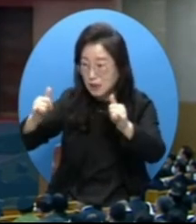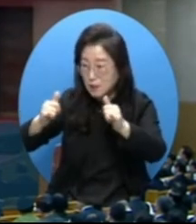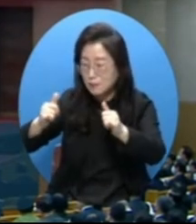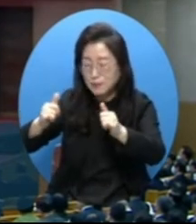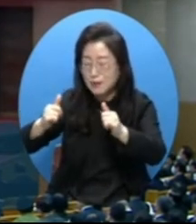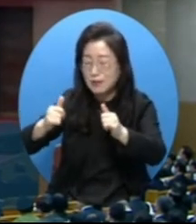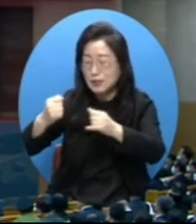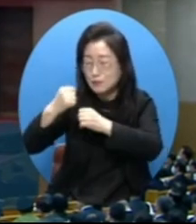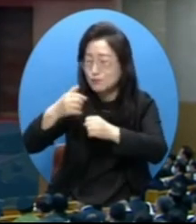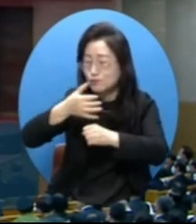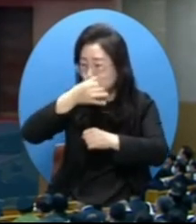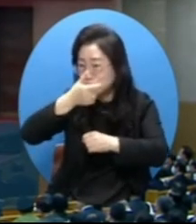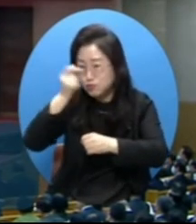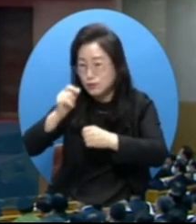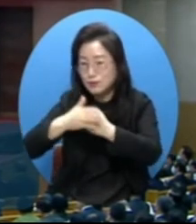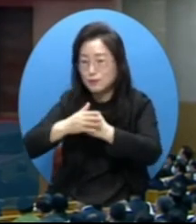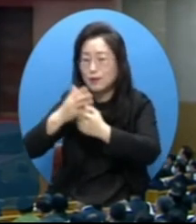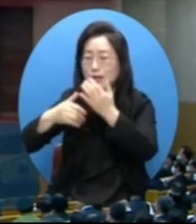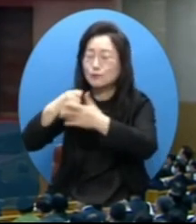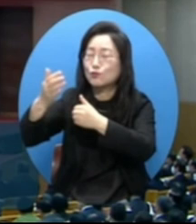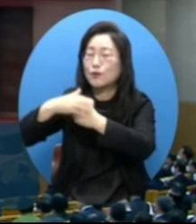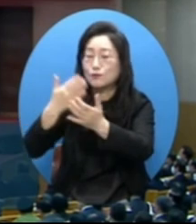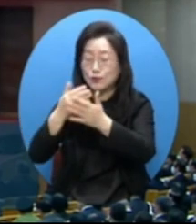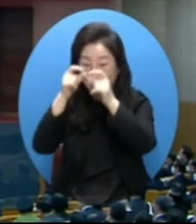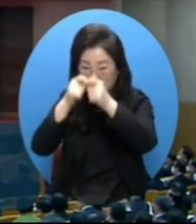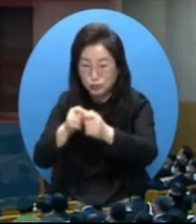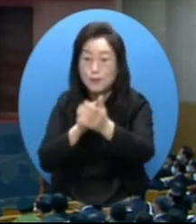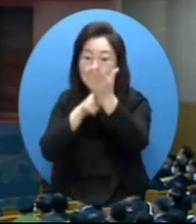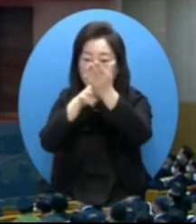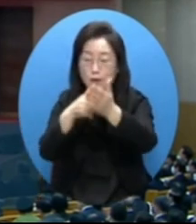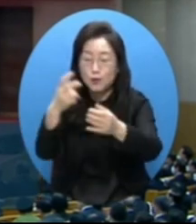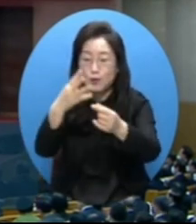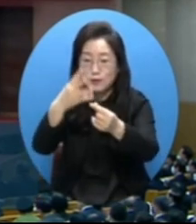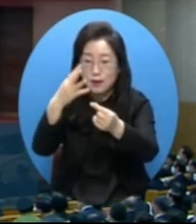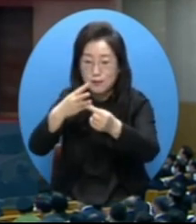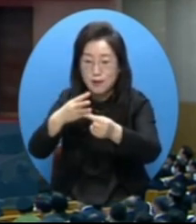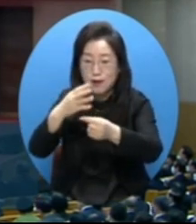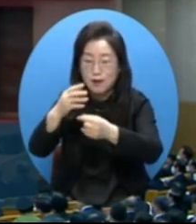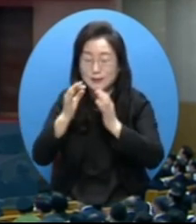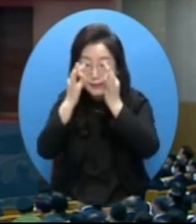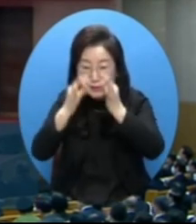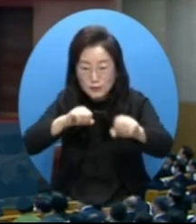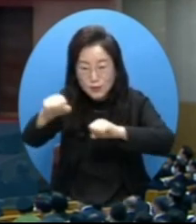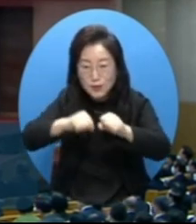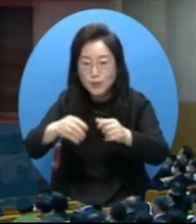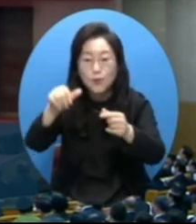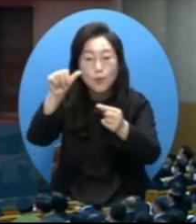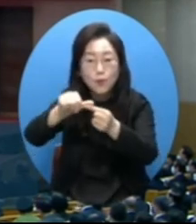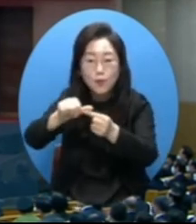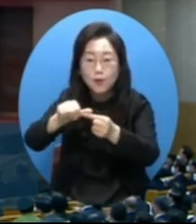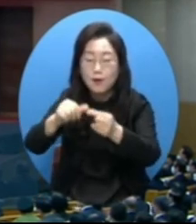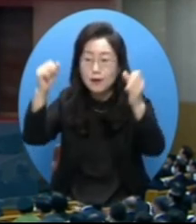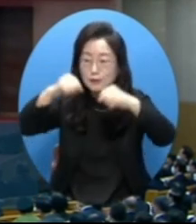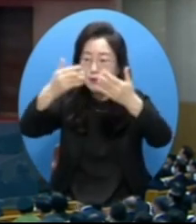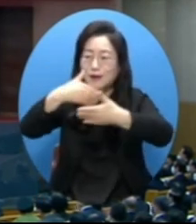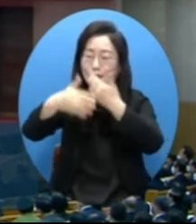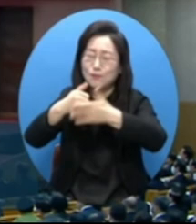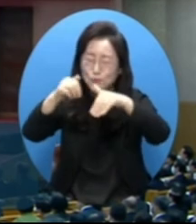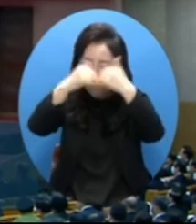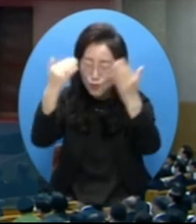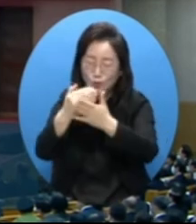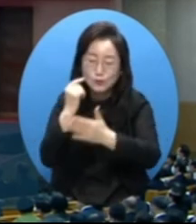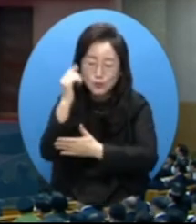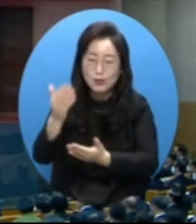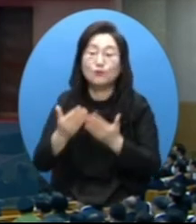불가능한 일을 구체적으로 구하라 4단계 응답을 기다리며 최선을 다해 행동하라 5단계 응답하신 하나님께 모든 영광을